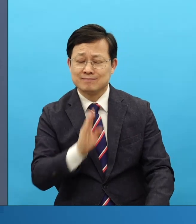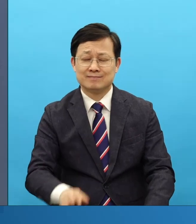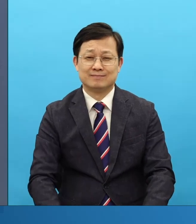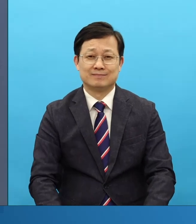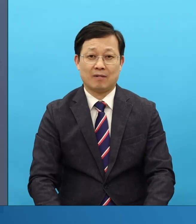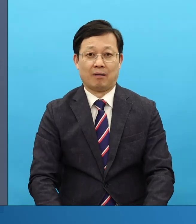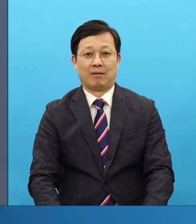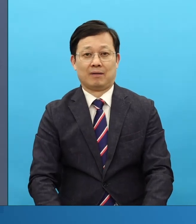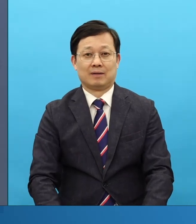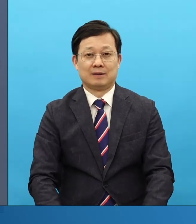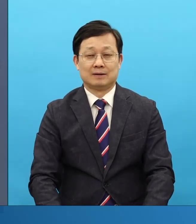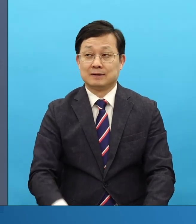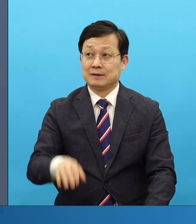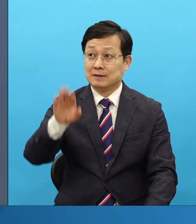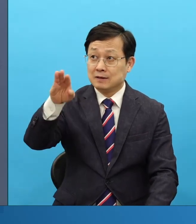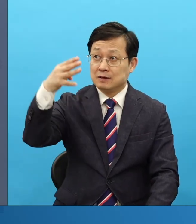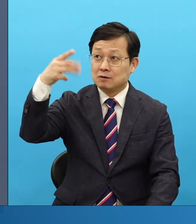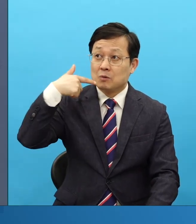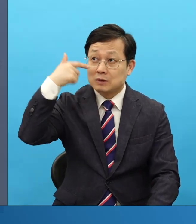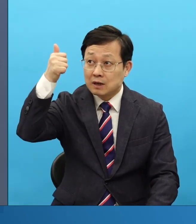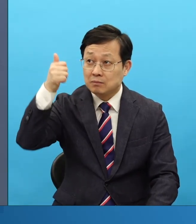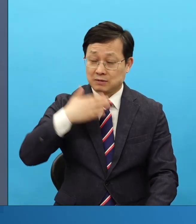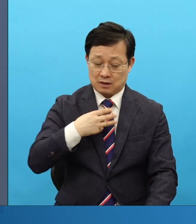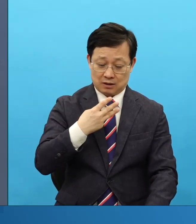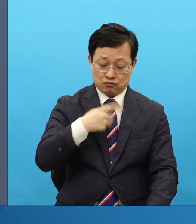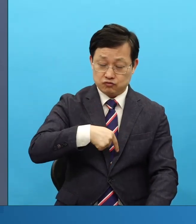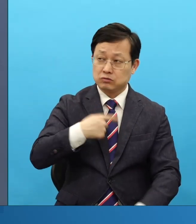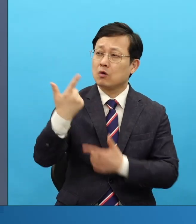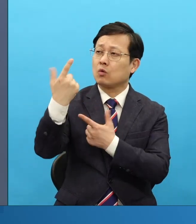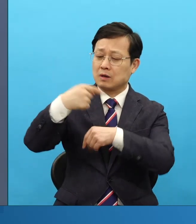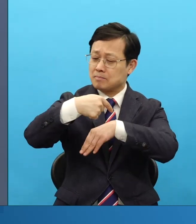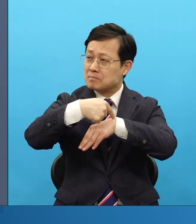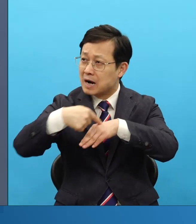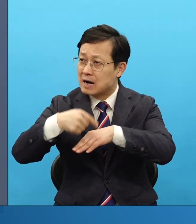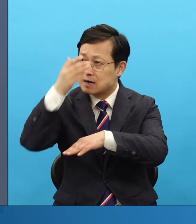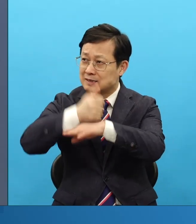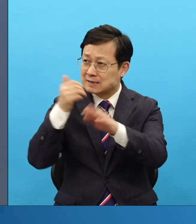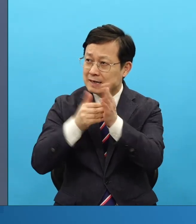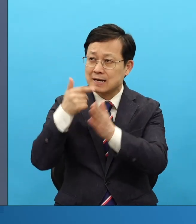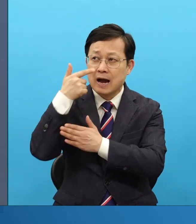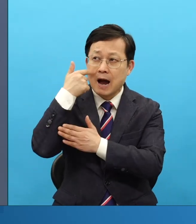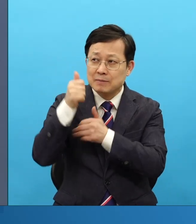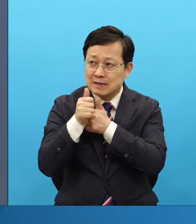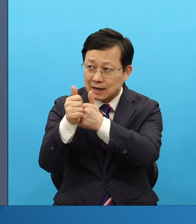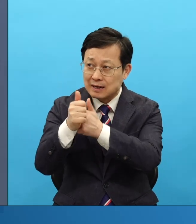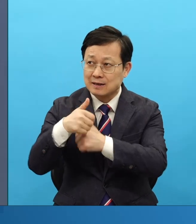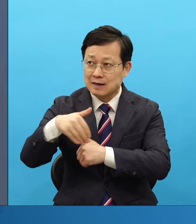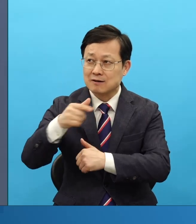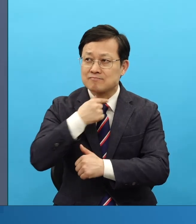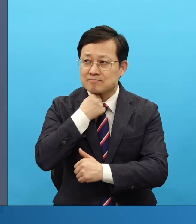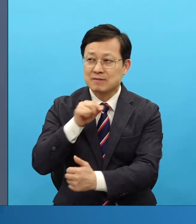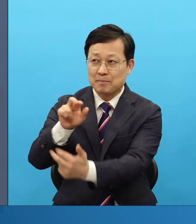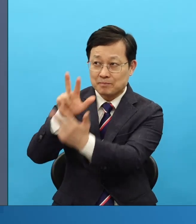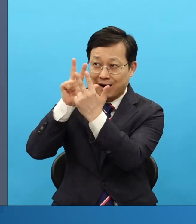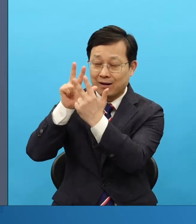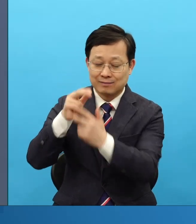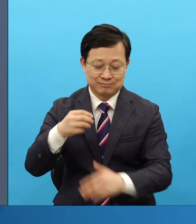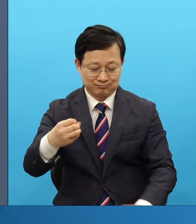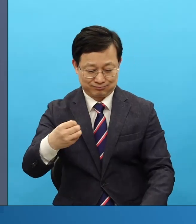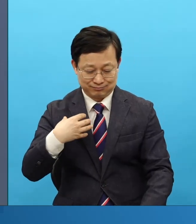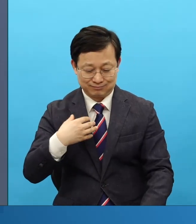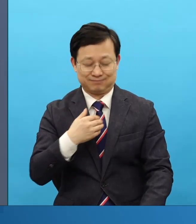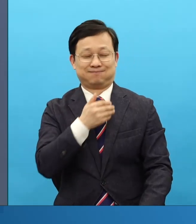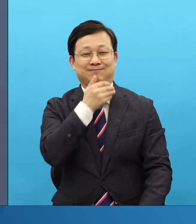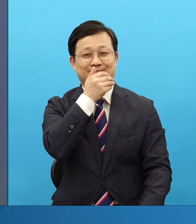그러면 사람 말이 내가 류씨 자기 류씨니까 이제 저는 끝까지 아버지 따라가겠습니다. And he said, because I'm a Ryu, I'm going to follow